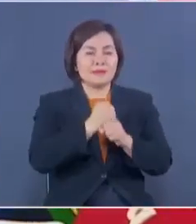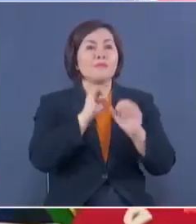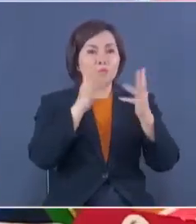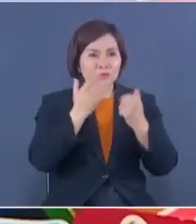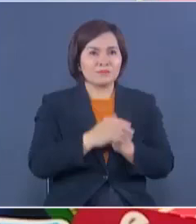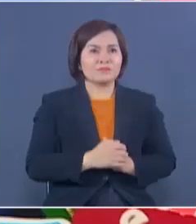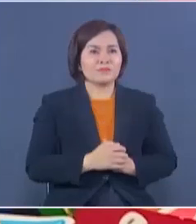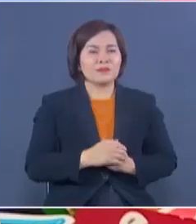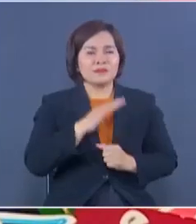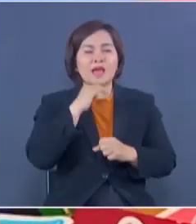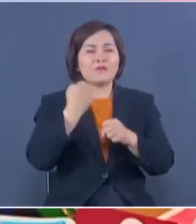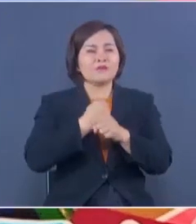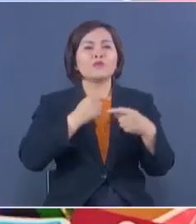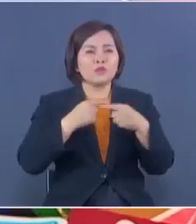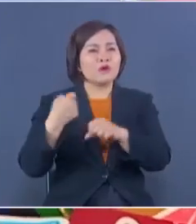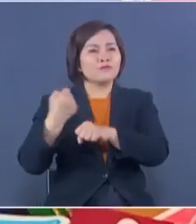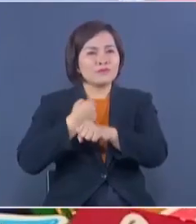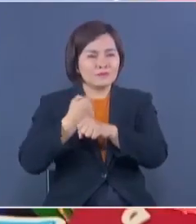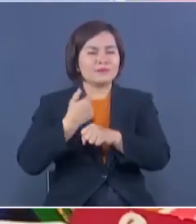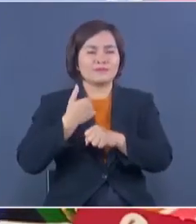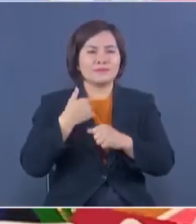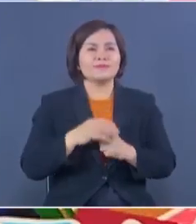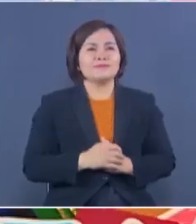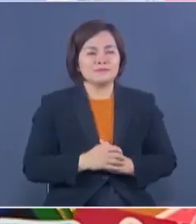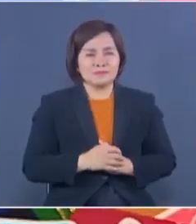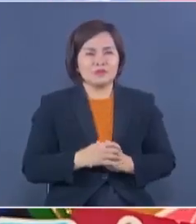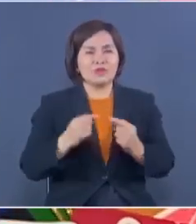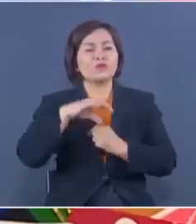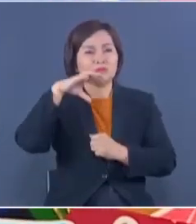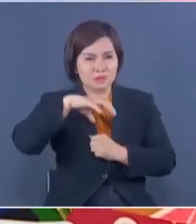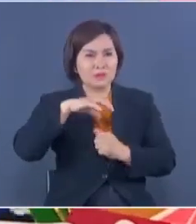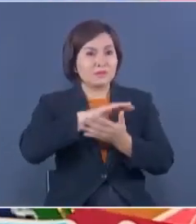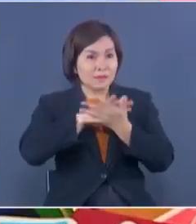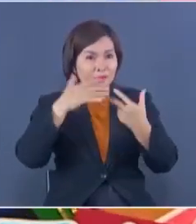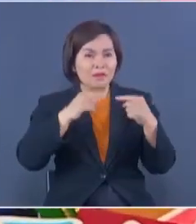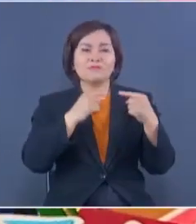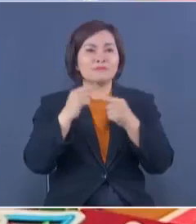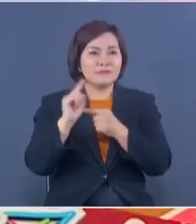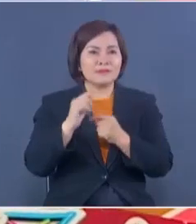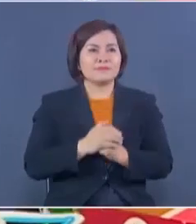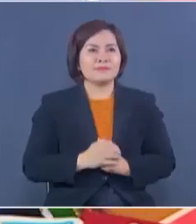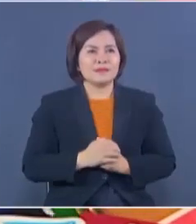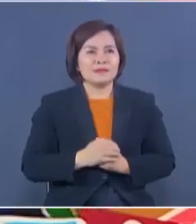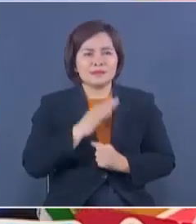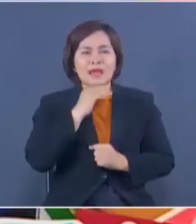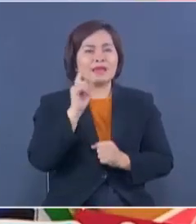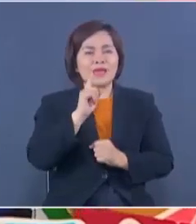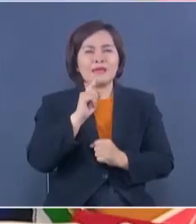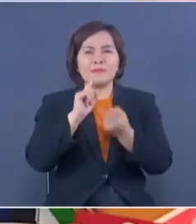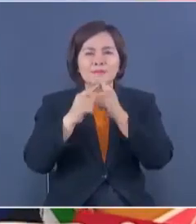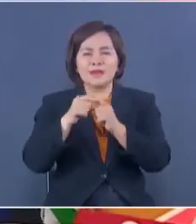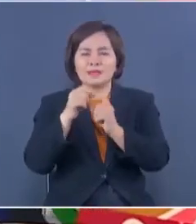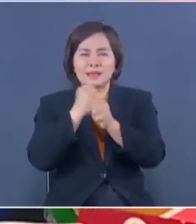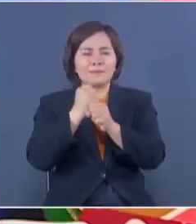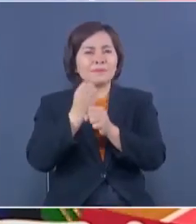แล้วก็ถ้ามีซ้อมต่อก็จะไปซ้อมหลังจากเสร็จงานครับที่ตึกนี่แหละใช่แล้วก็ถ้ามีงานอะไรที่ตามได้จากเพื่อนก็จะ